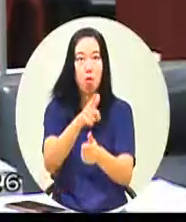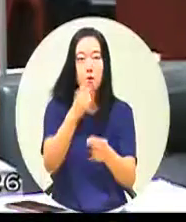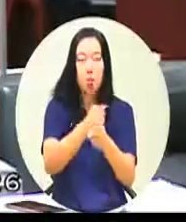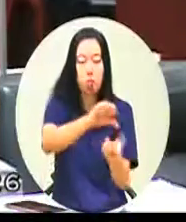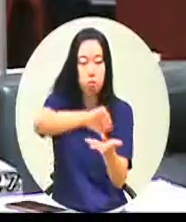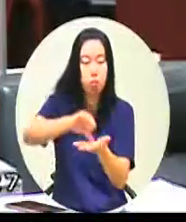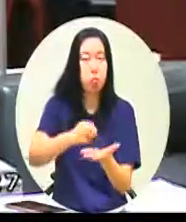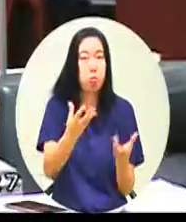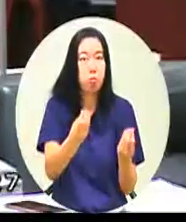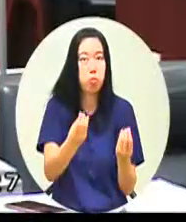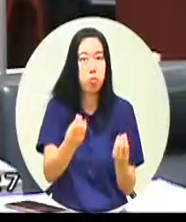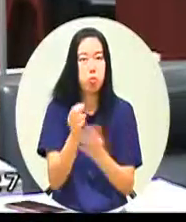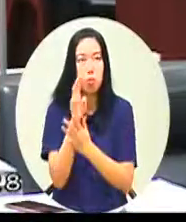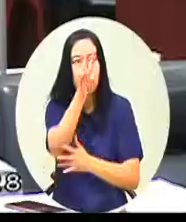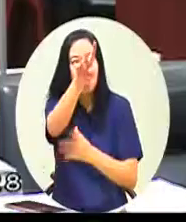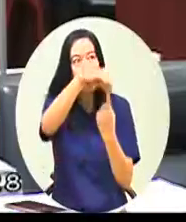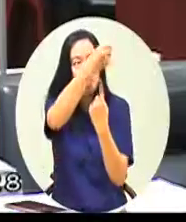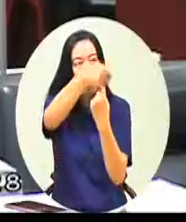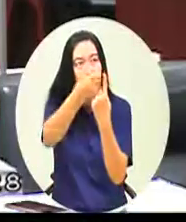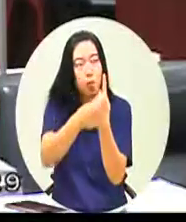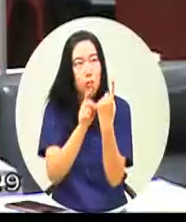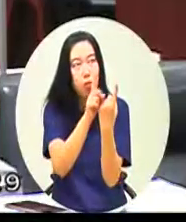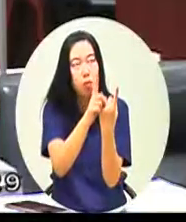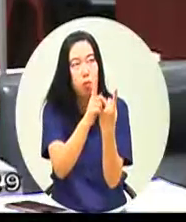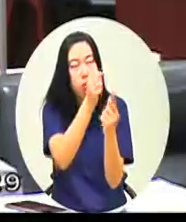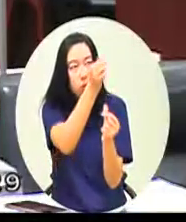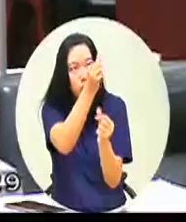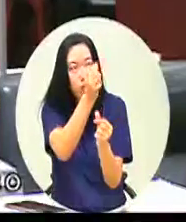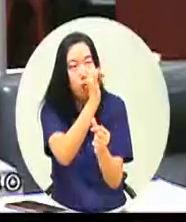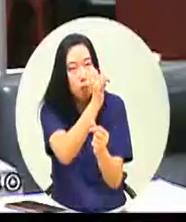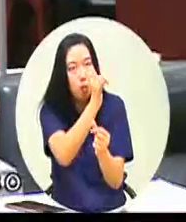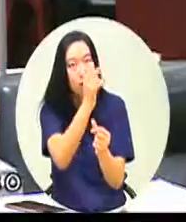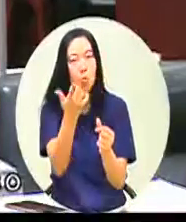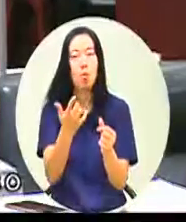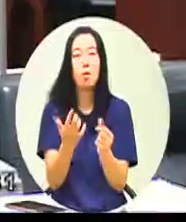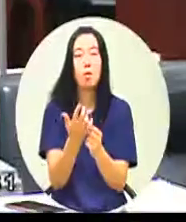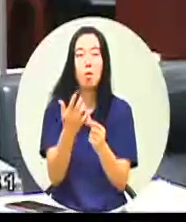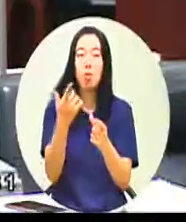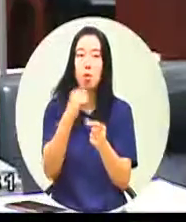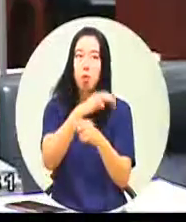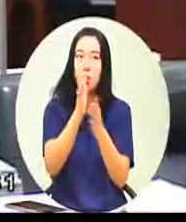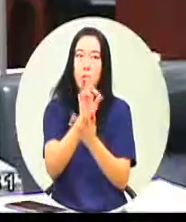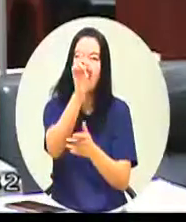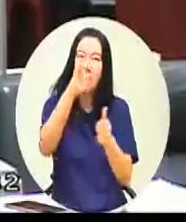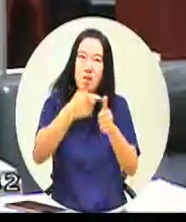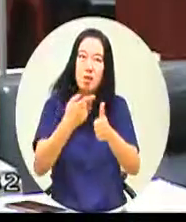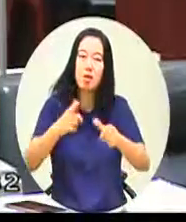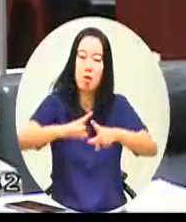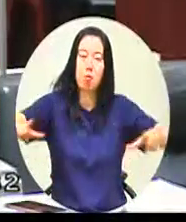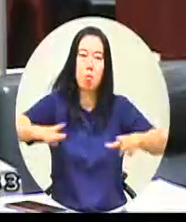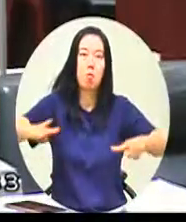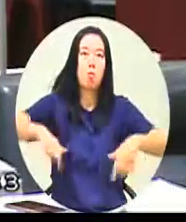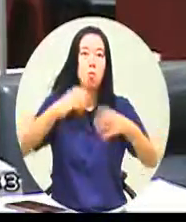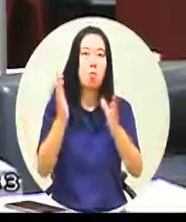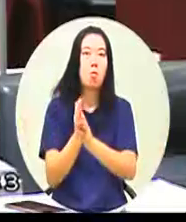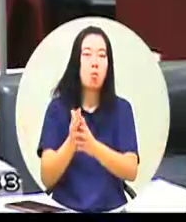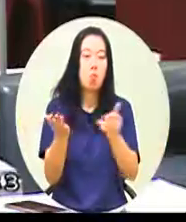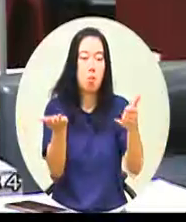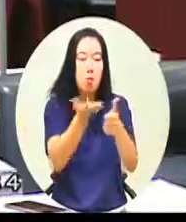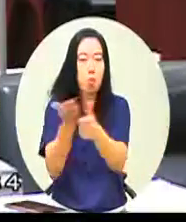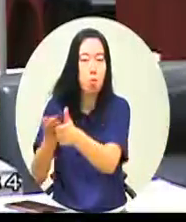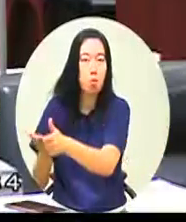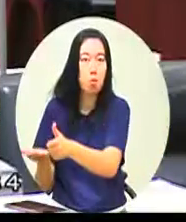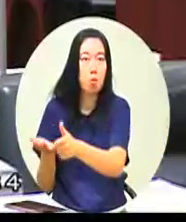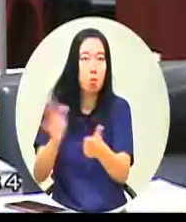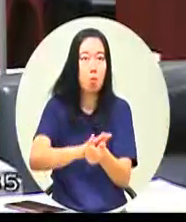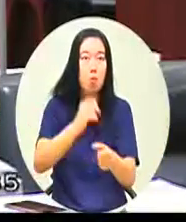因为讲啊，你今朝好无倒，迄天我也拄到一个，伊讲我一家地都规个泡了了啊。伊个接两下，